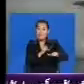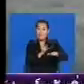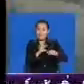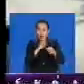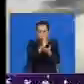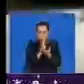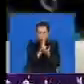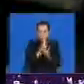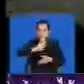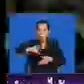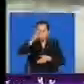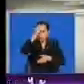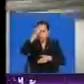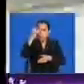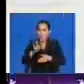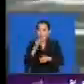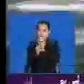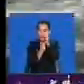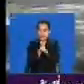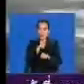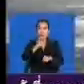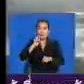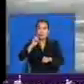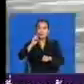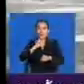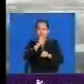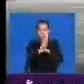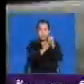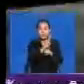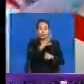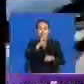Fun Award ของญี่ปุ่นนี้มาแล้วเมื่อปี2002ถึง2003